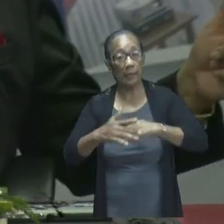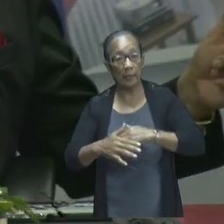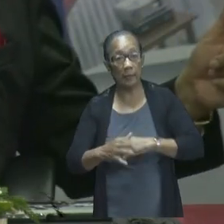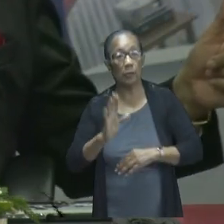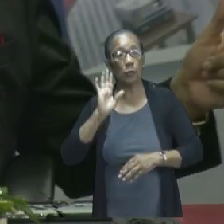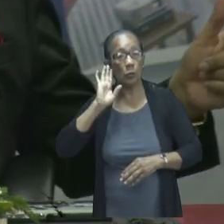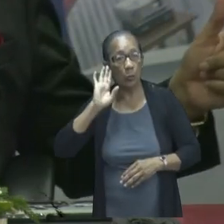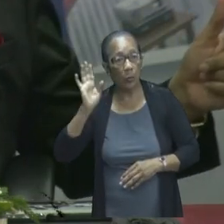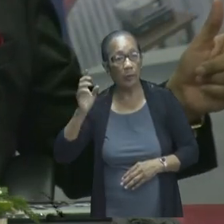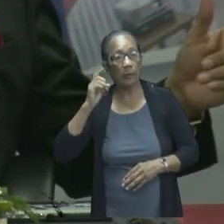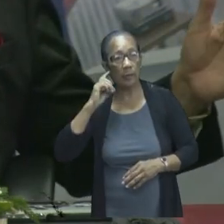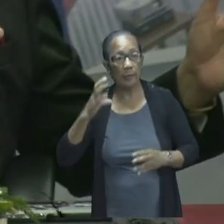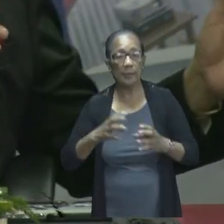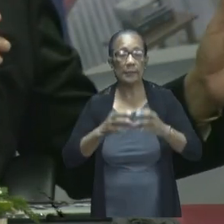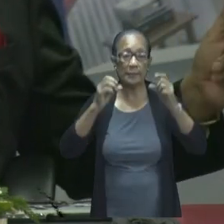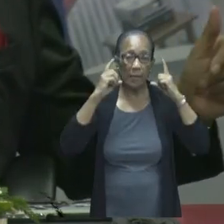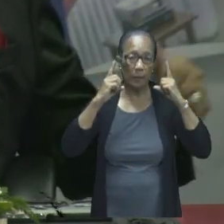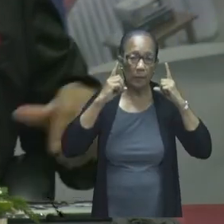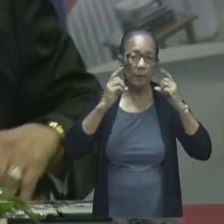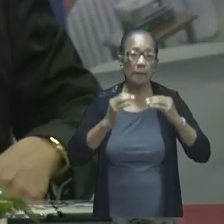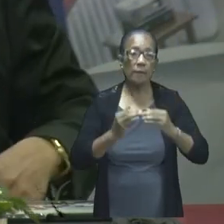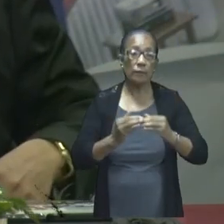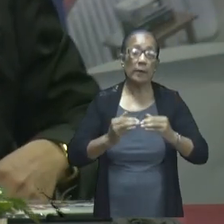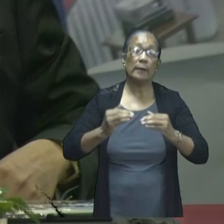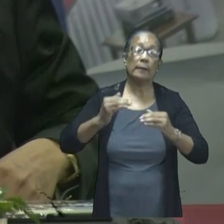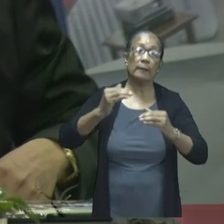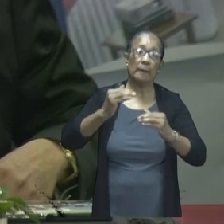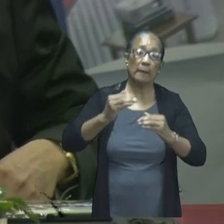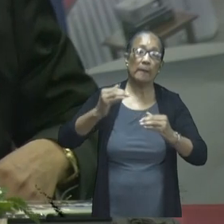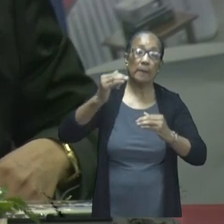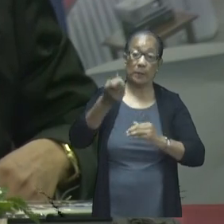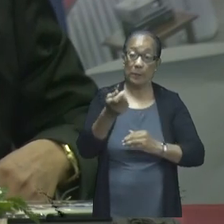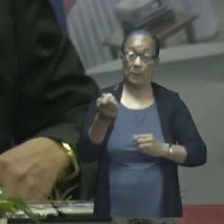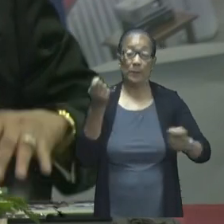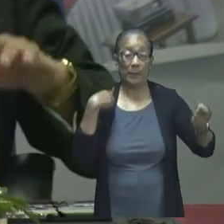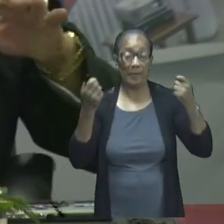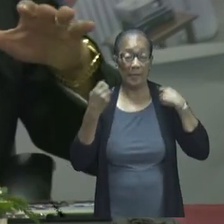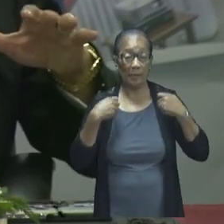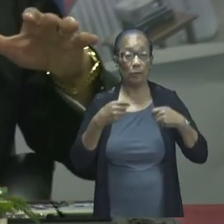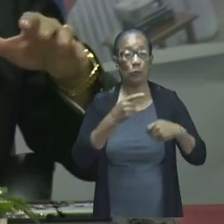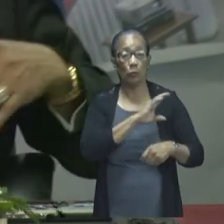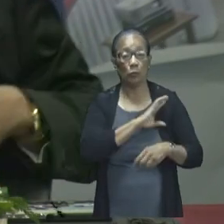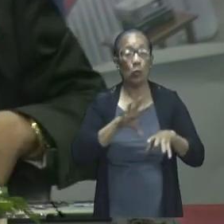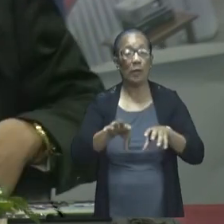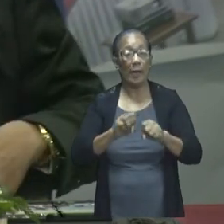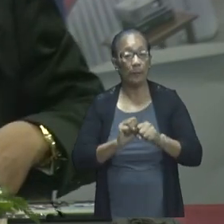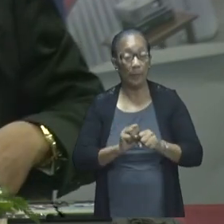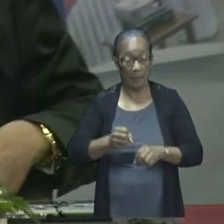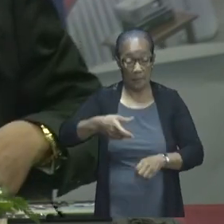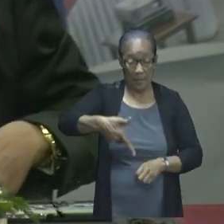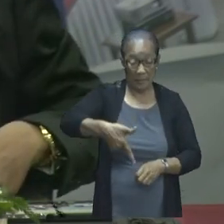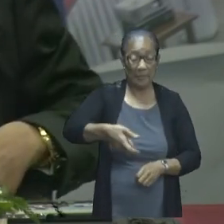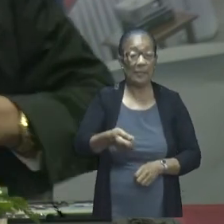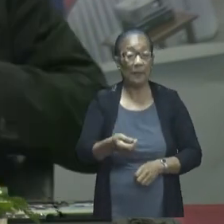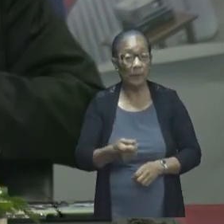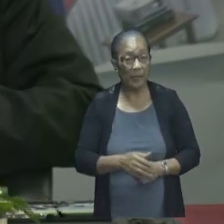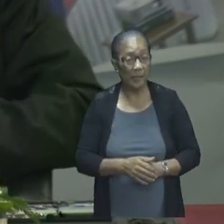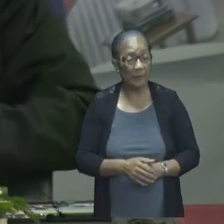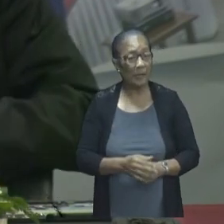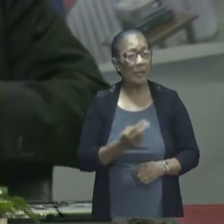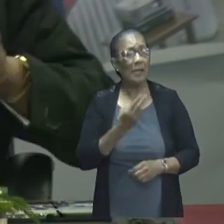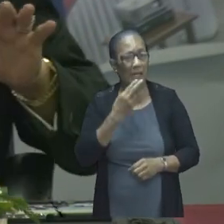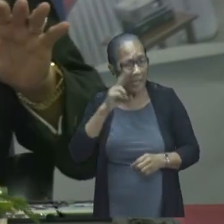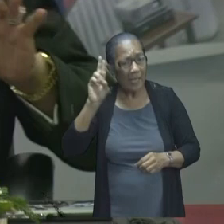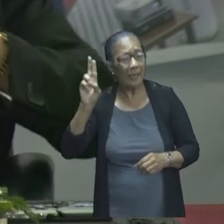het geluid in de samenleving van die hoge prijzen in die werk dat nu ook moeten aanpakken benzineprijs laten we eerlijk zijn mensen